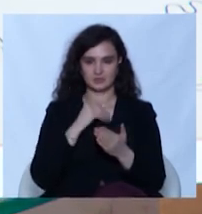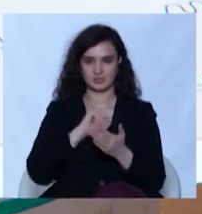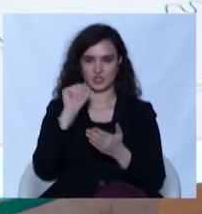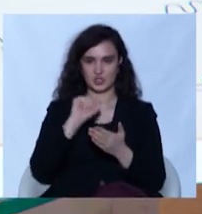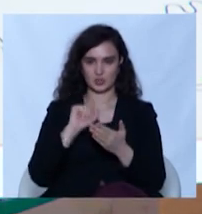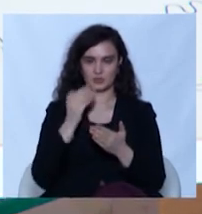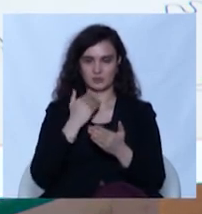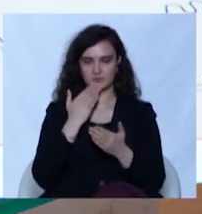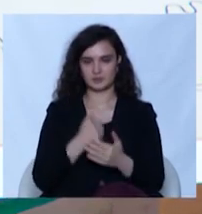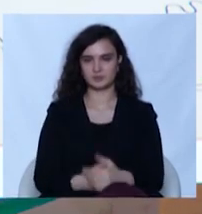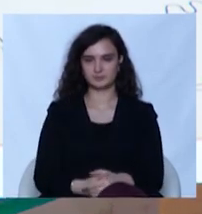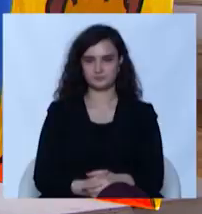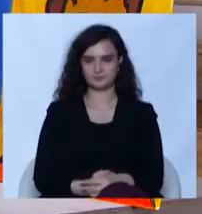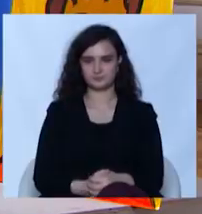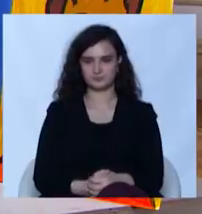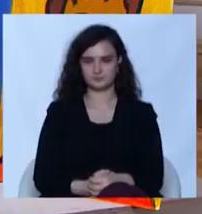წაშალოთ მე.